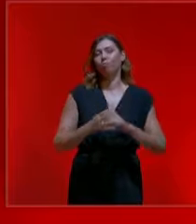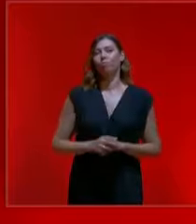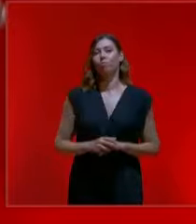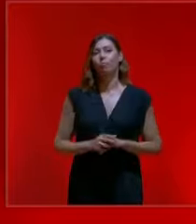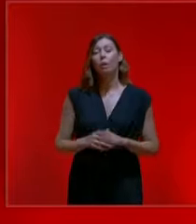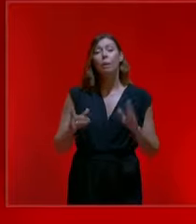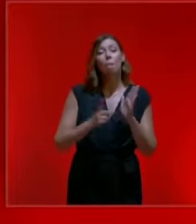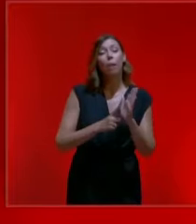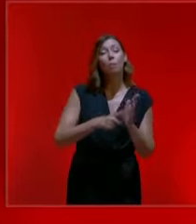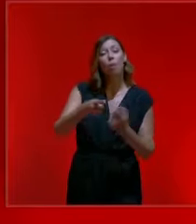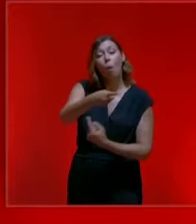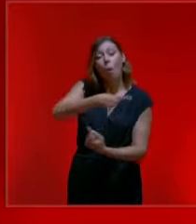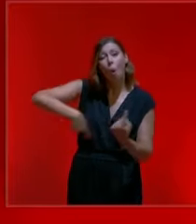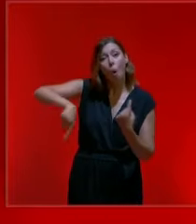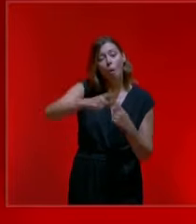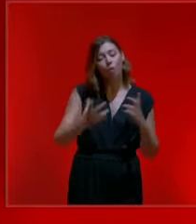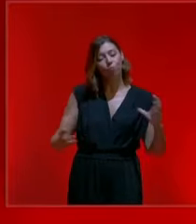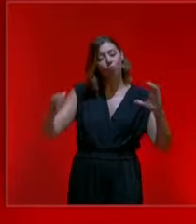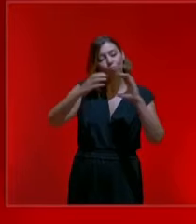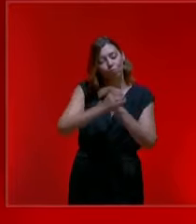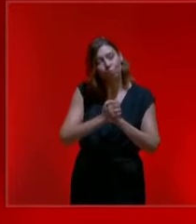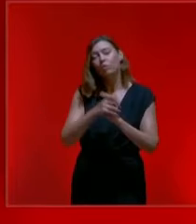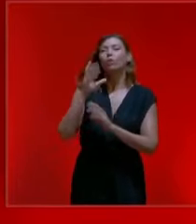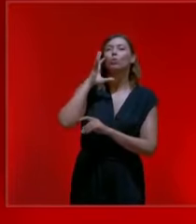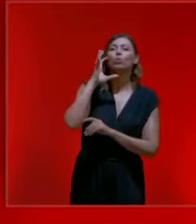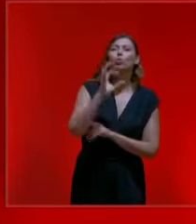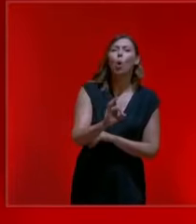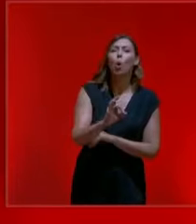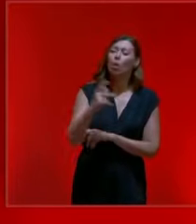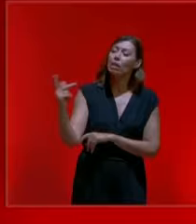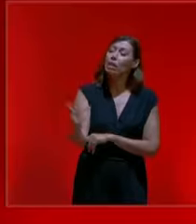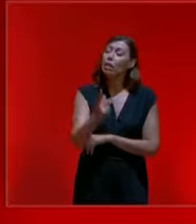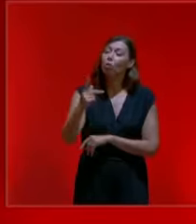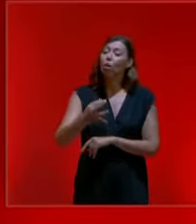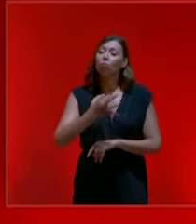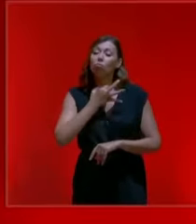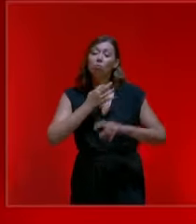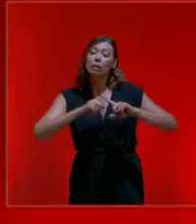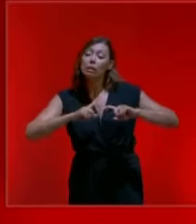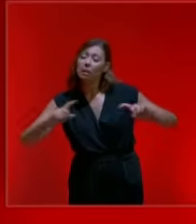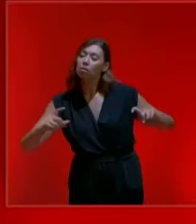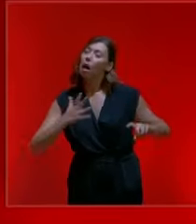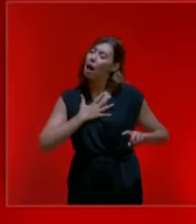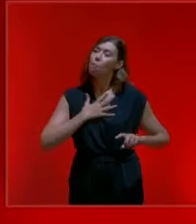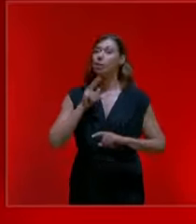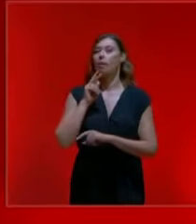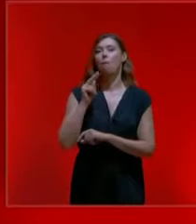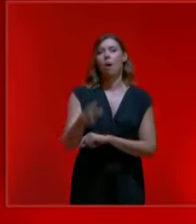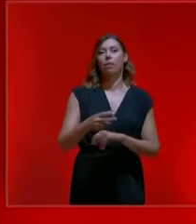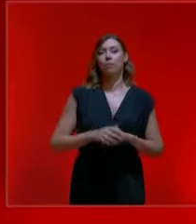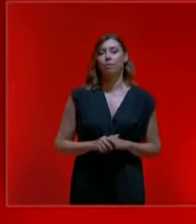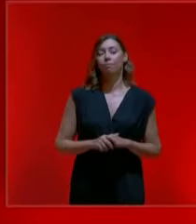όταν όλοι μαζί μπορούμε να απαντήσουμε στα αιτούμενα της κοινωνίας. Και για να το κάνουμε αυτό, αυτή την ευρύτητα και